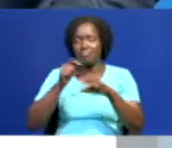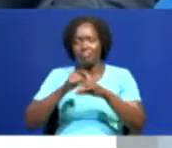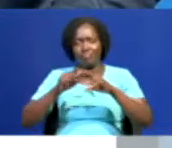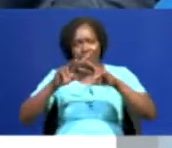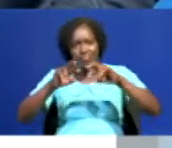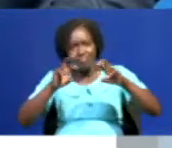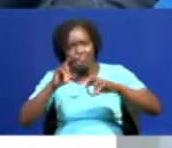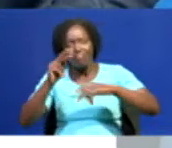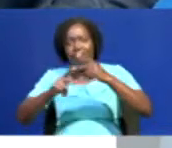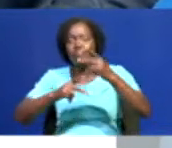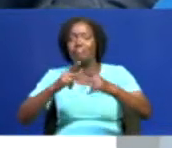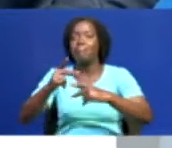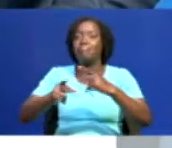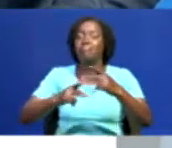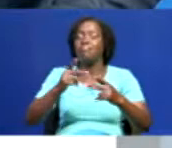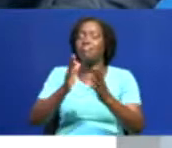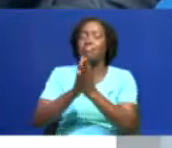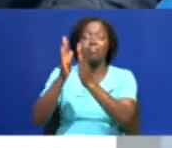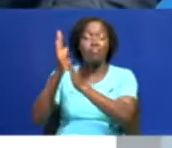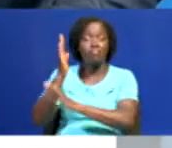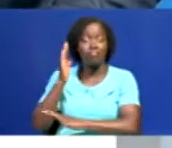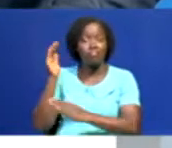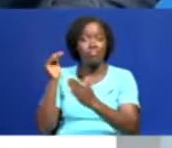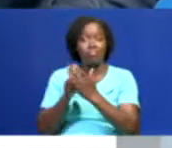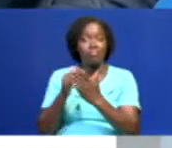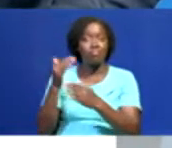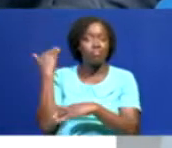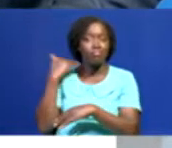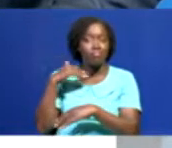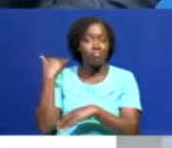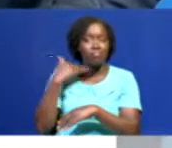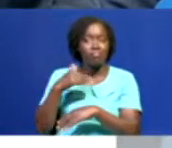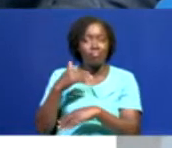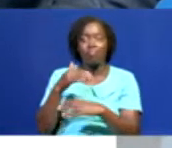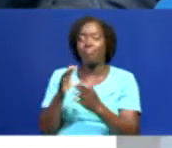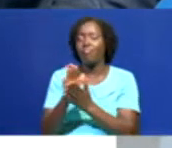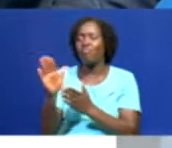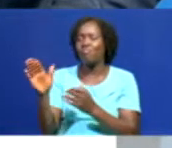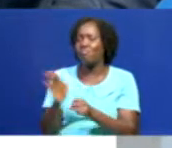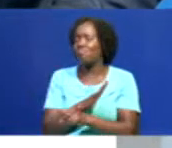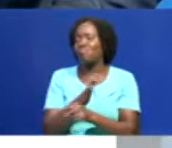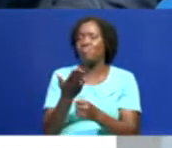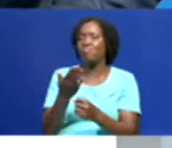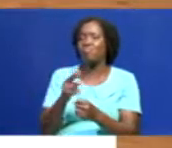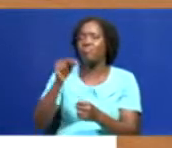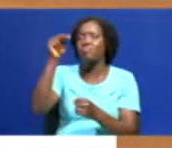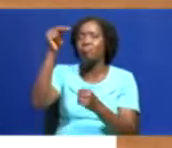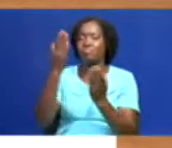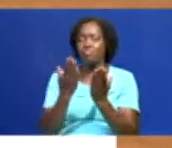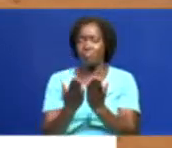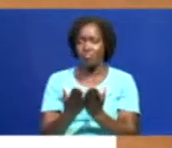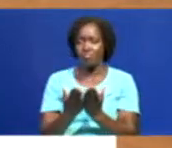kutathmini oparesheni ya kiusalama dhidi ya wezi wa mifugo waliovamia eneo la North Rift.